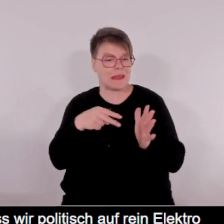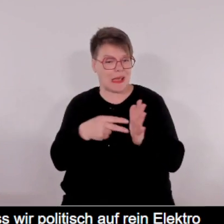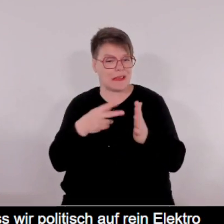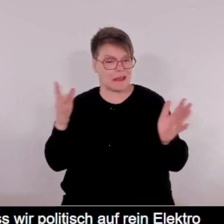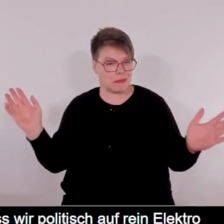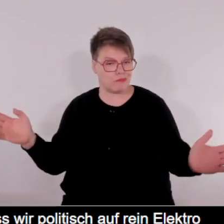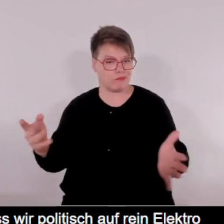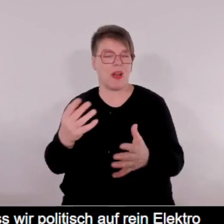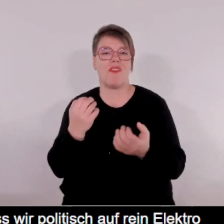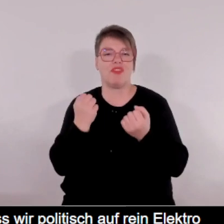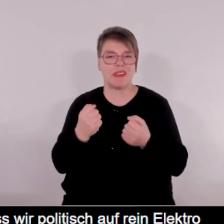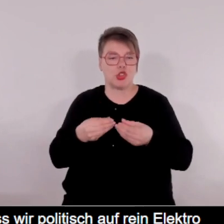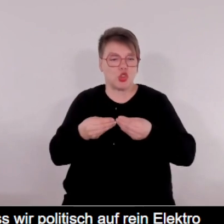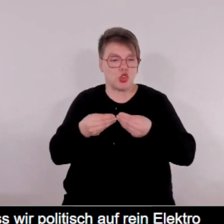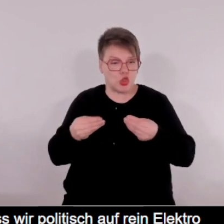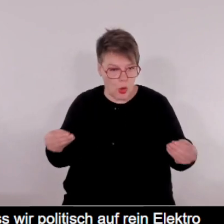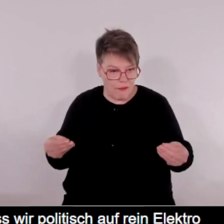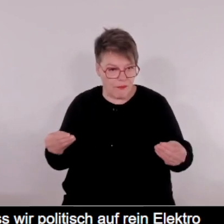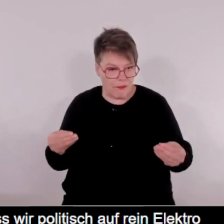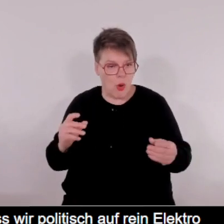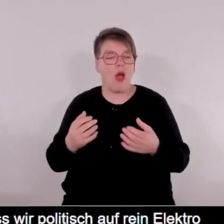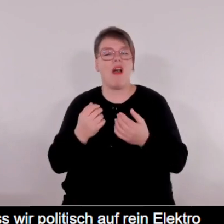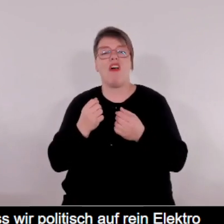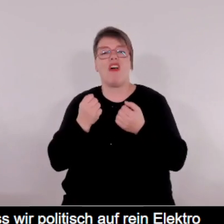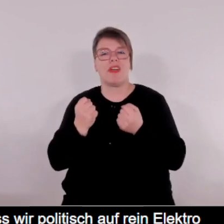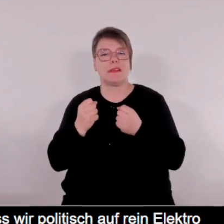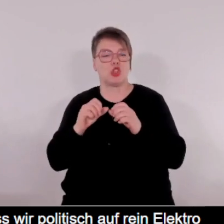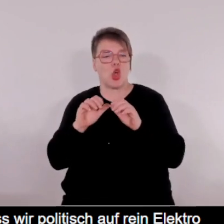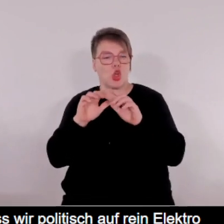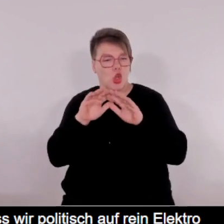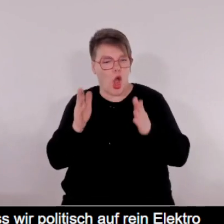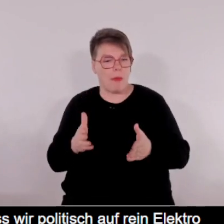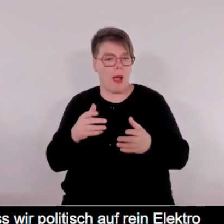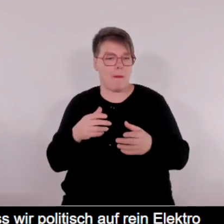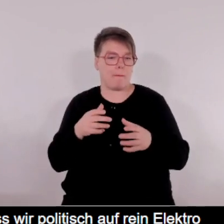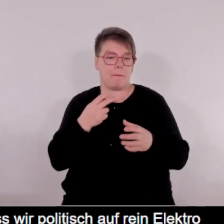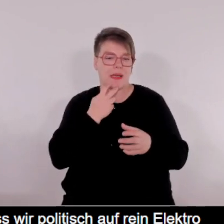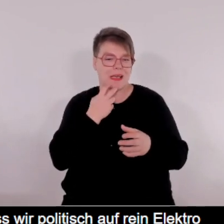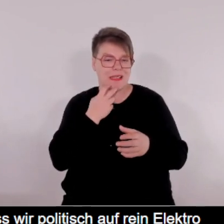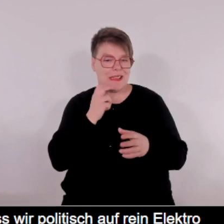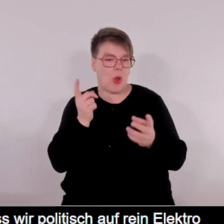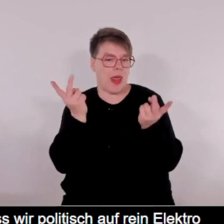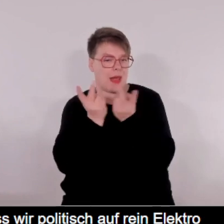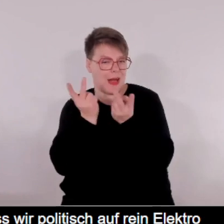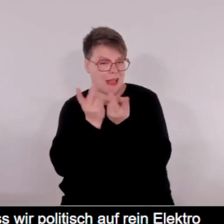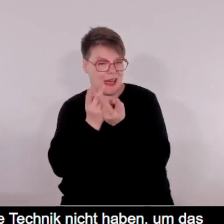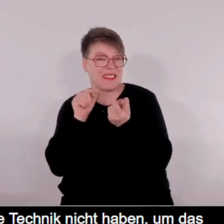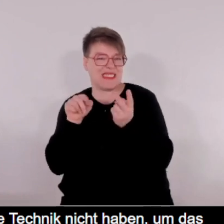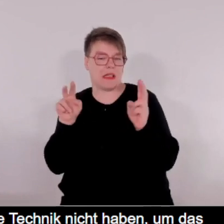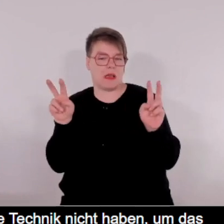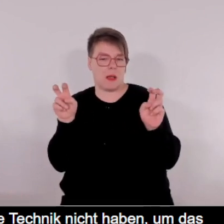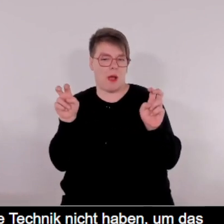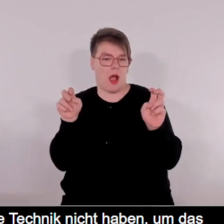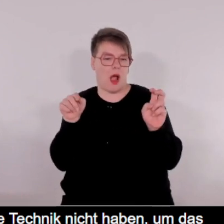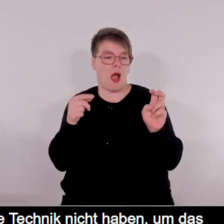in welche Richtung er gehen will und sind auch der Überzeugung, dass alternative Antriebsstoffe auch gefördert werden müssen, was